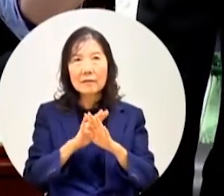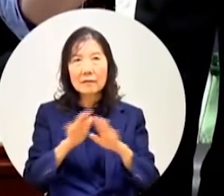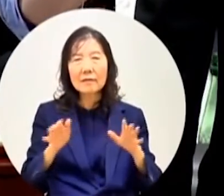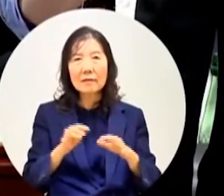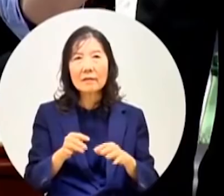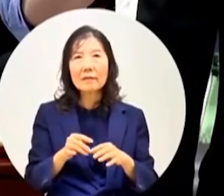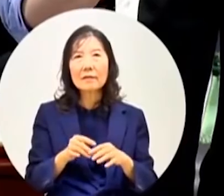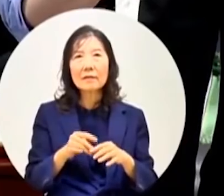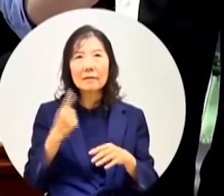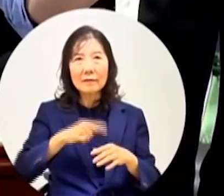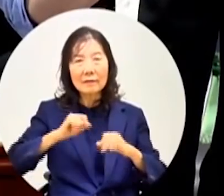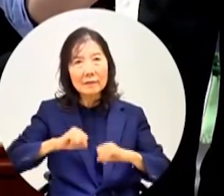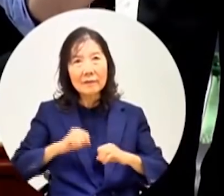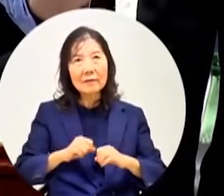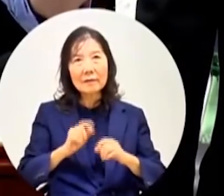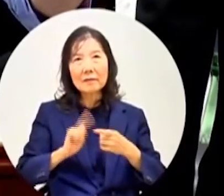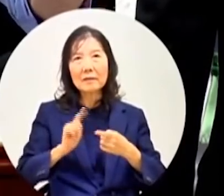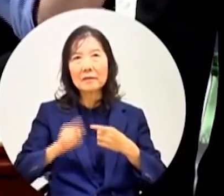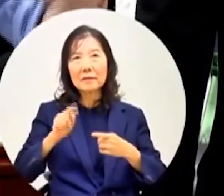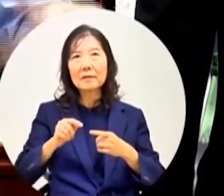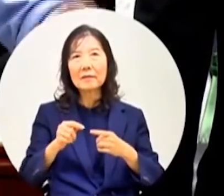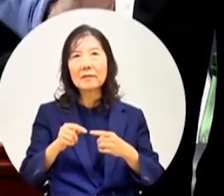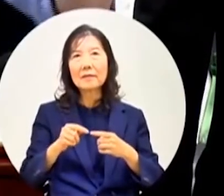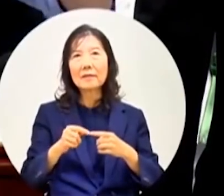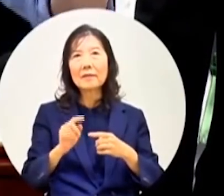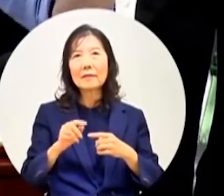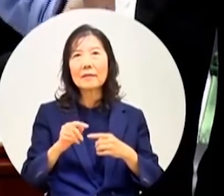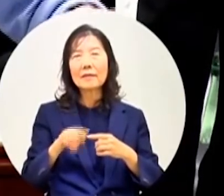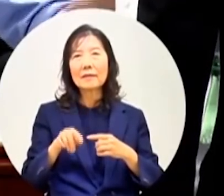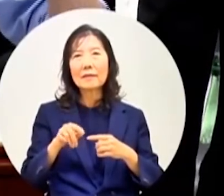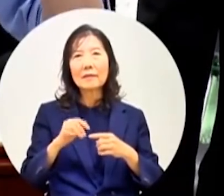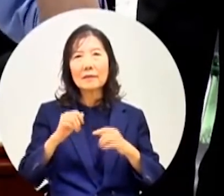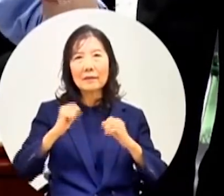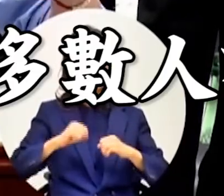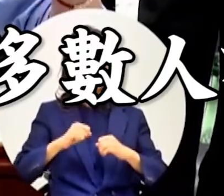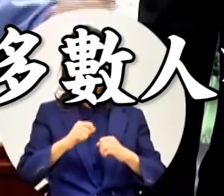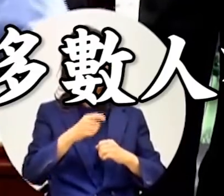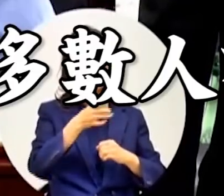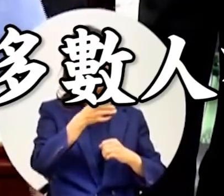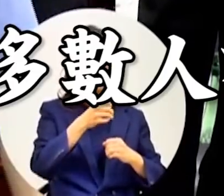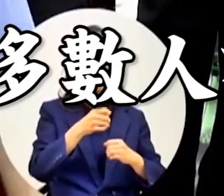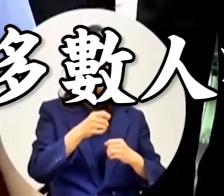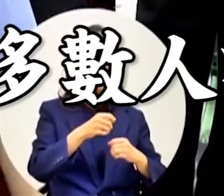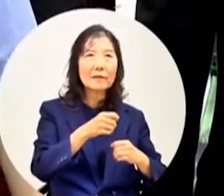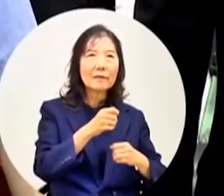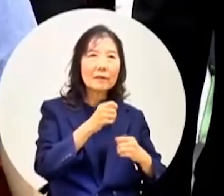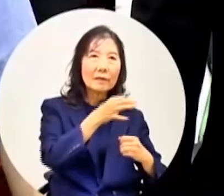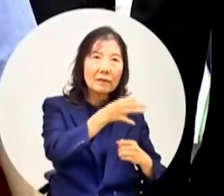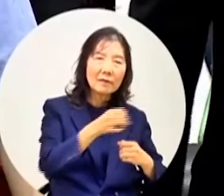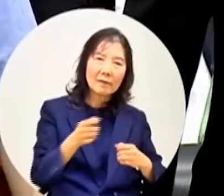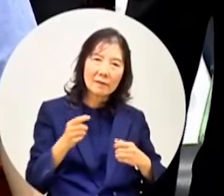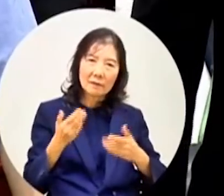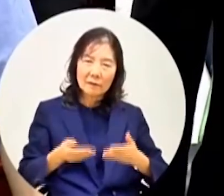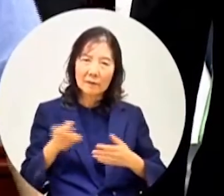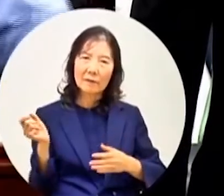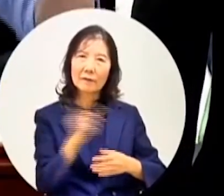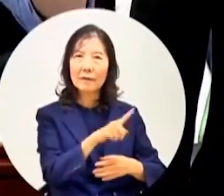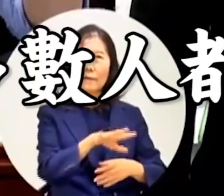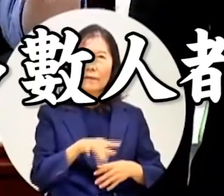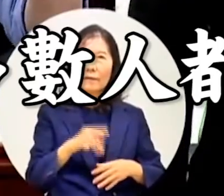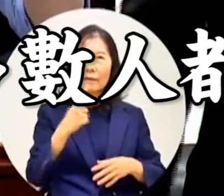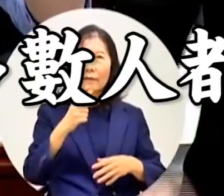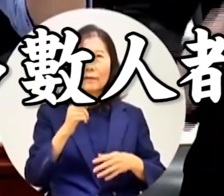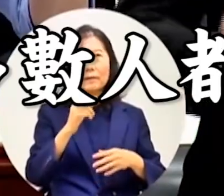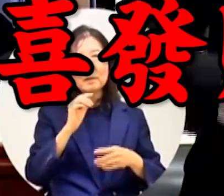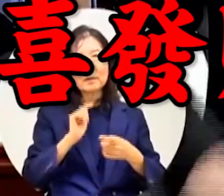对， 身体健康啊。 不对，你拒绝。 我觉得健康比财富重要、啊。 但是大多数人讲什么？ 所以市长，我没有说大不对，